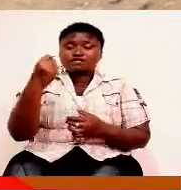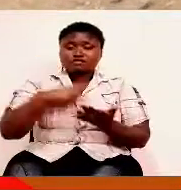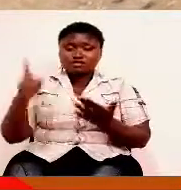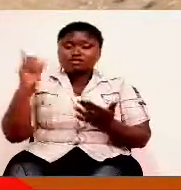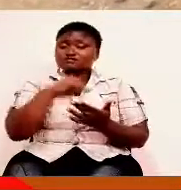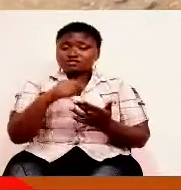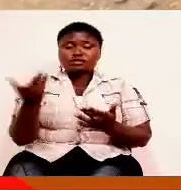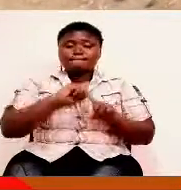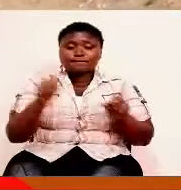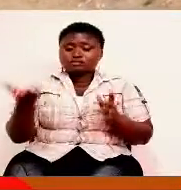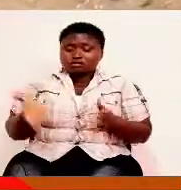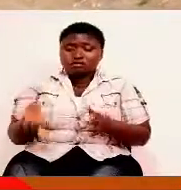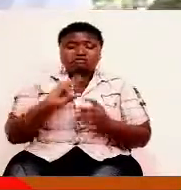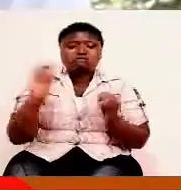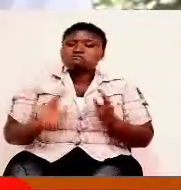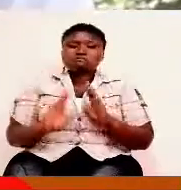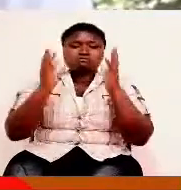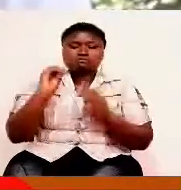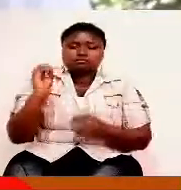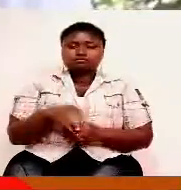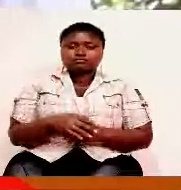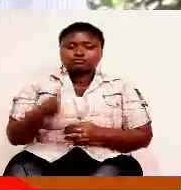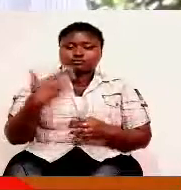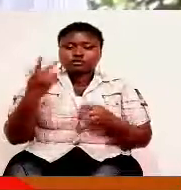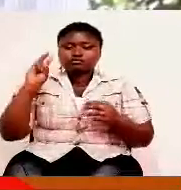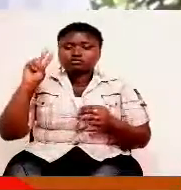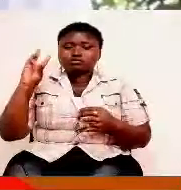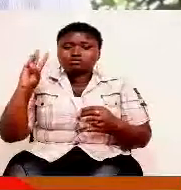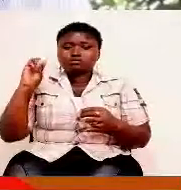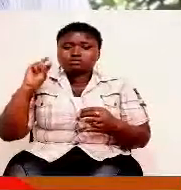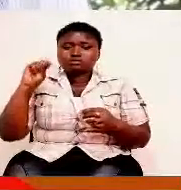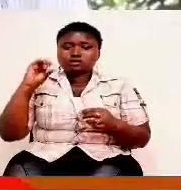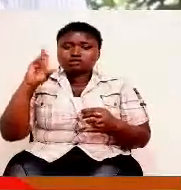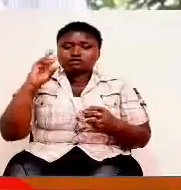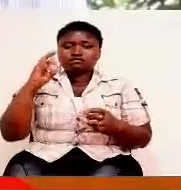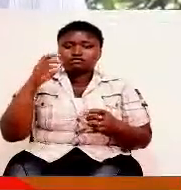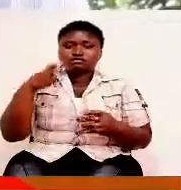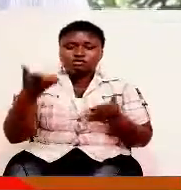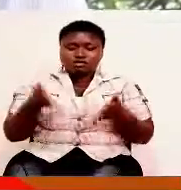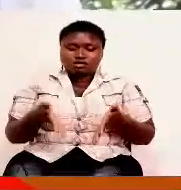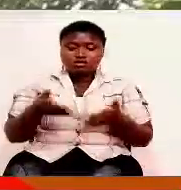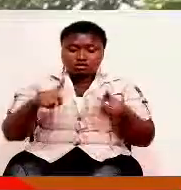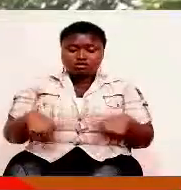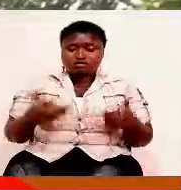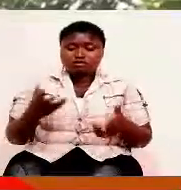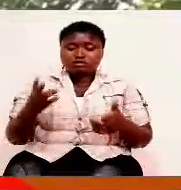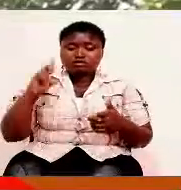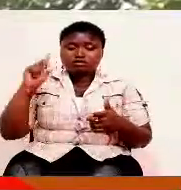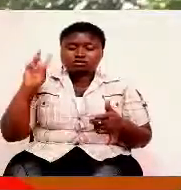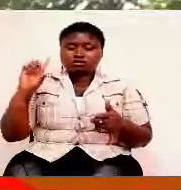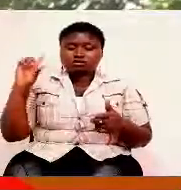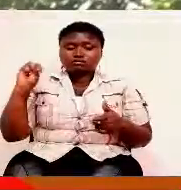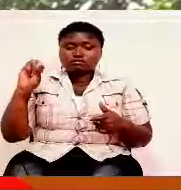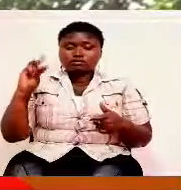matire mamukira hinya uyo ajitago Winfred Wanjiko na nie ndi muikari wa guku kirima nie ni nie